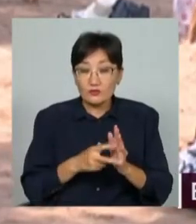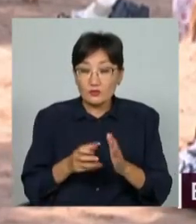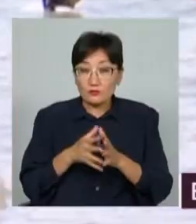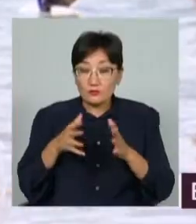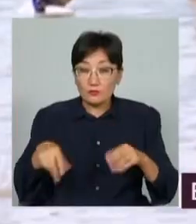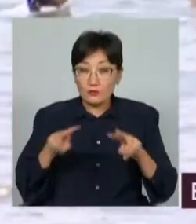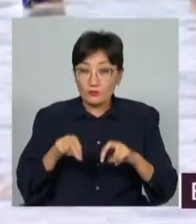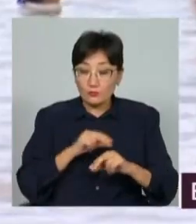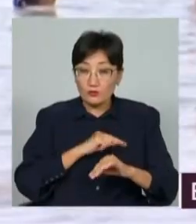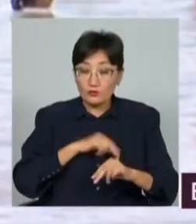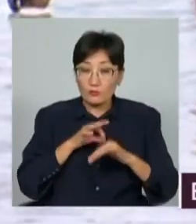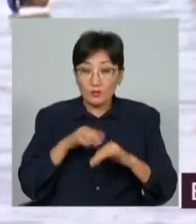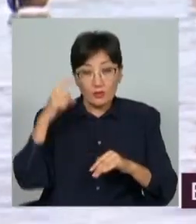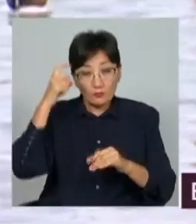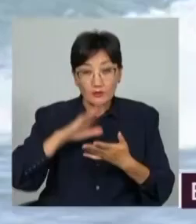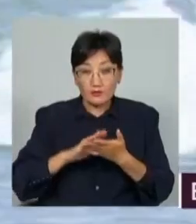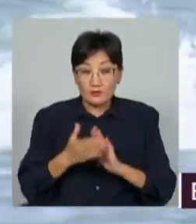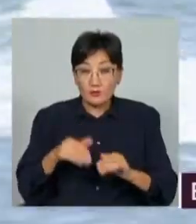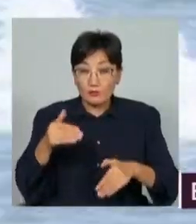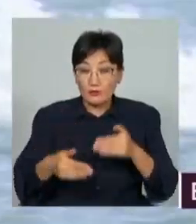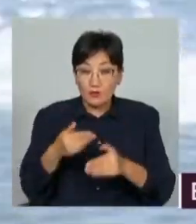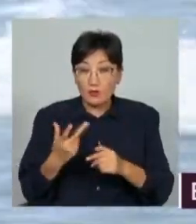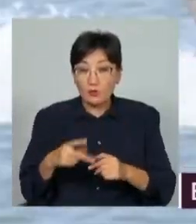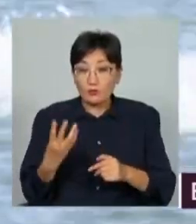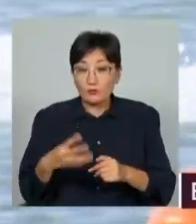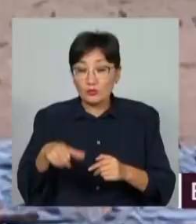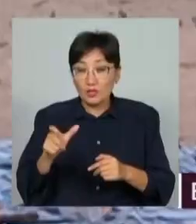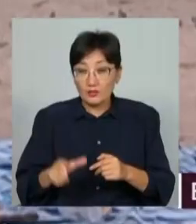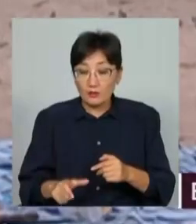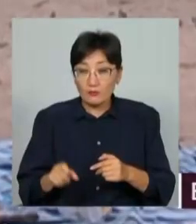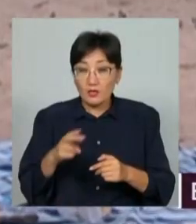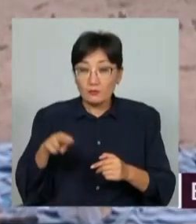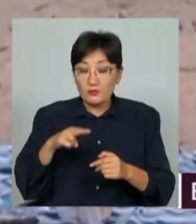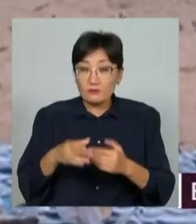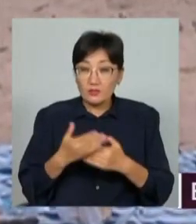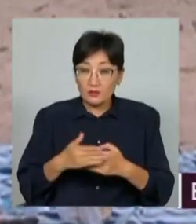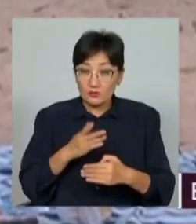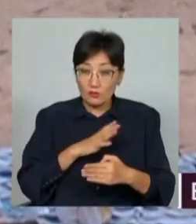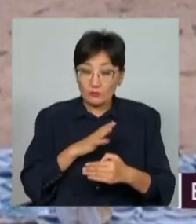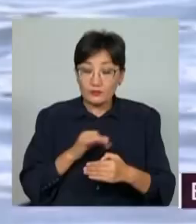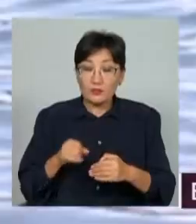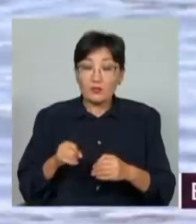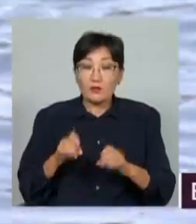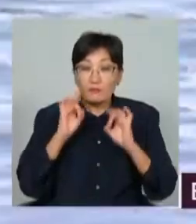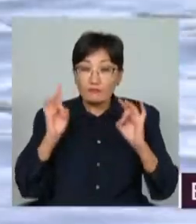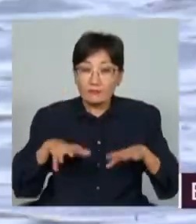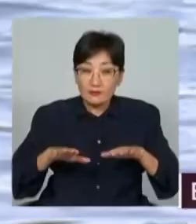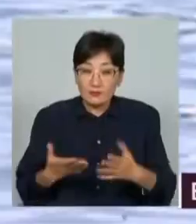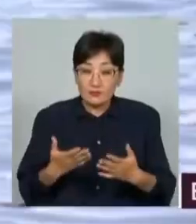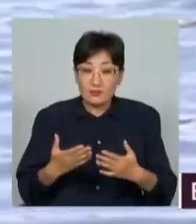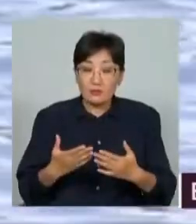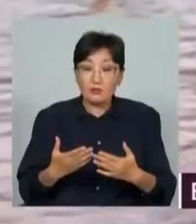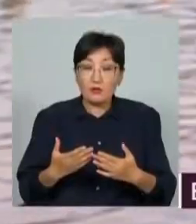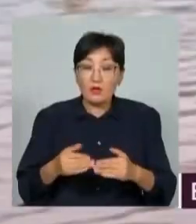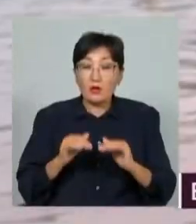астам рейд жүргізсе, мас күйінде шомылған 34 адамды әкімшілік жауапкершілікке тартқан. Ола бөлек жазатай оқиғалардың алдын алу